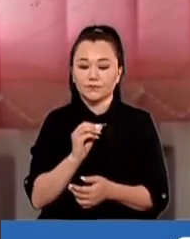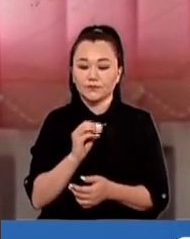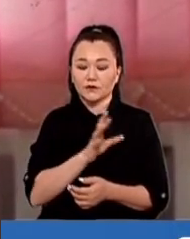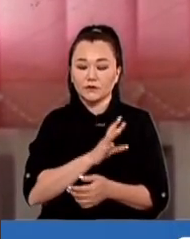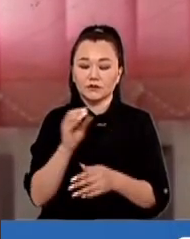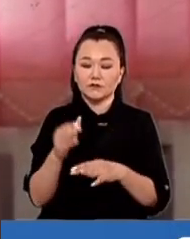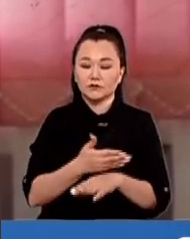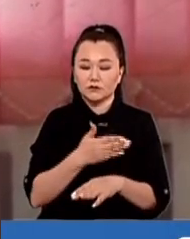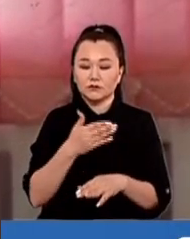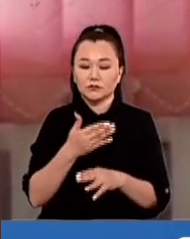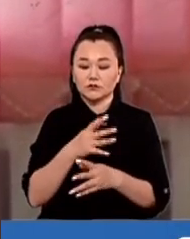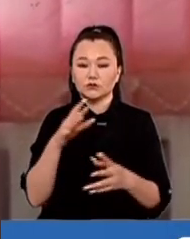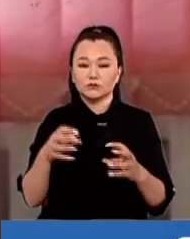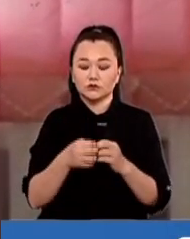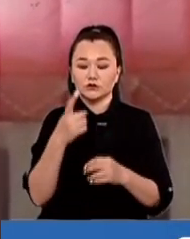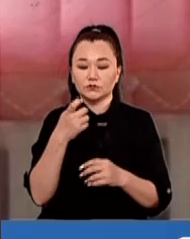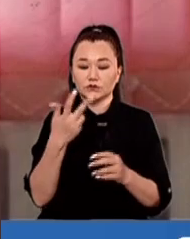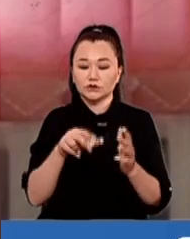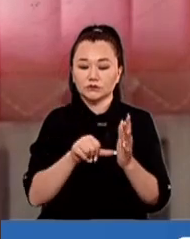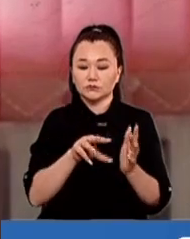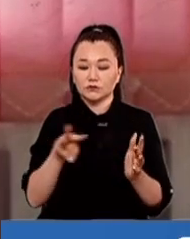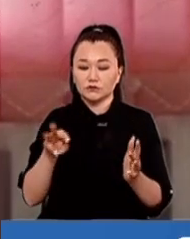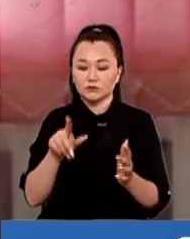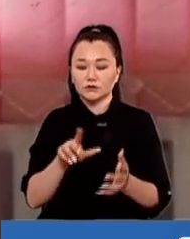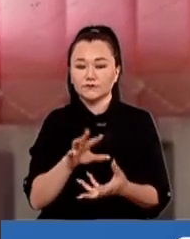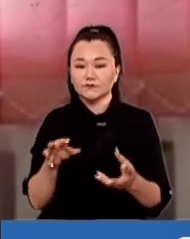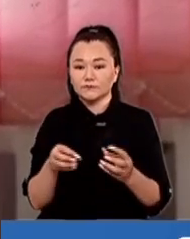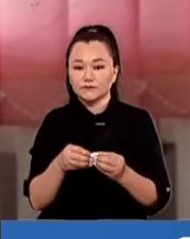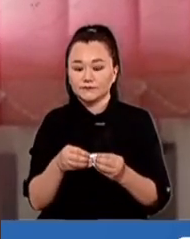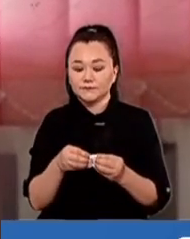Было выделено по итогам 136 миллионов тенге всего.